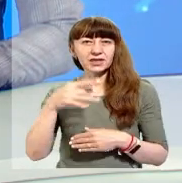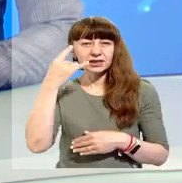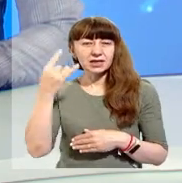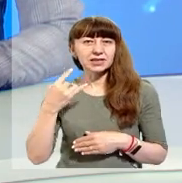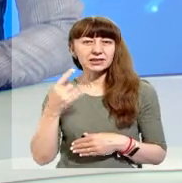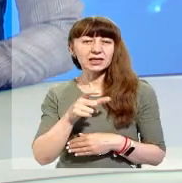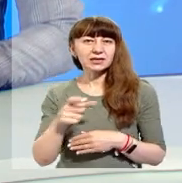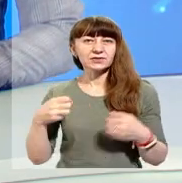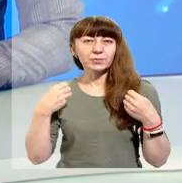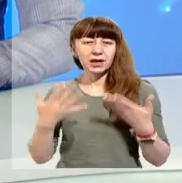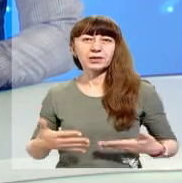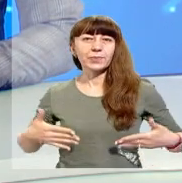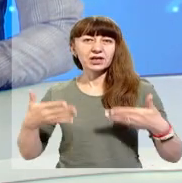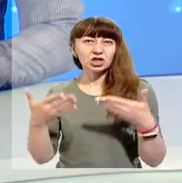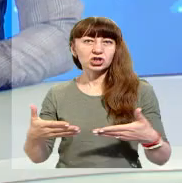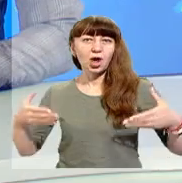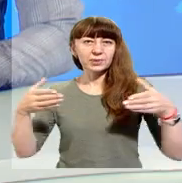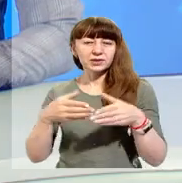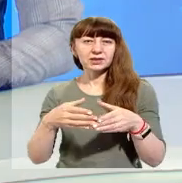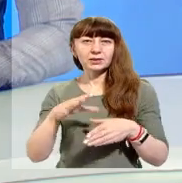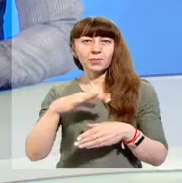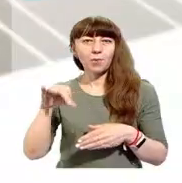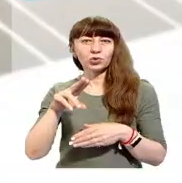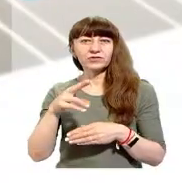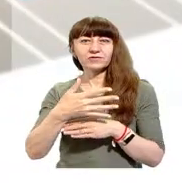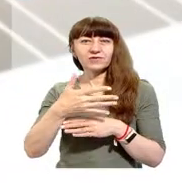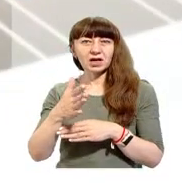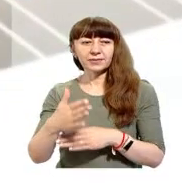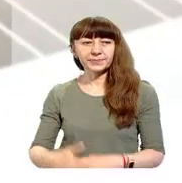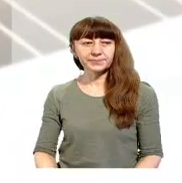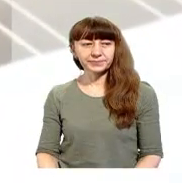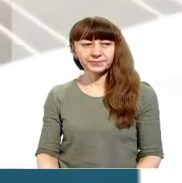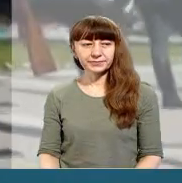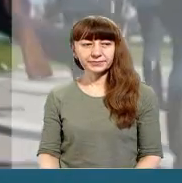тапсырып, қызметке кіріскен жас офицерлерге сәттілік тіледі.